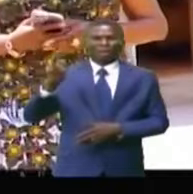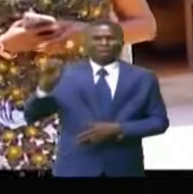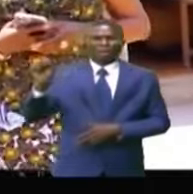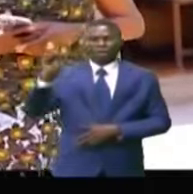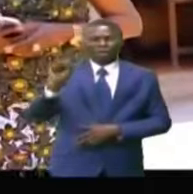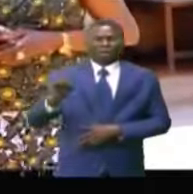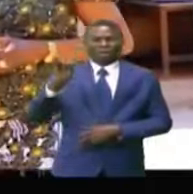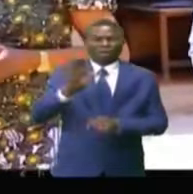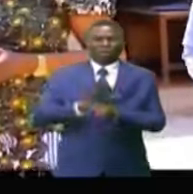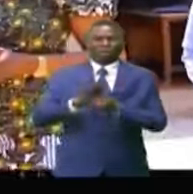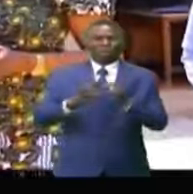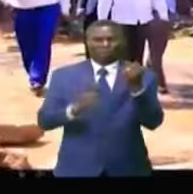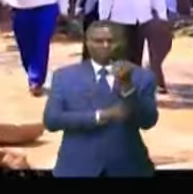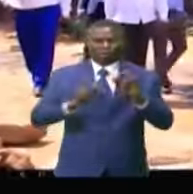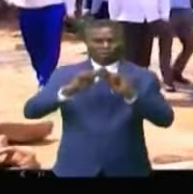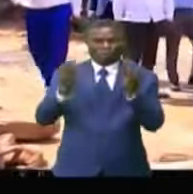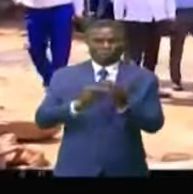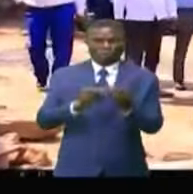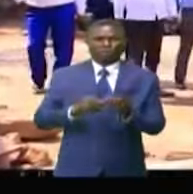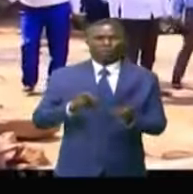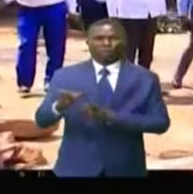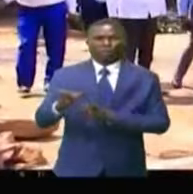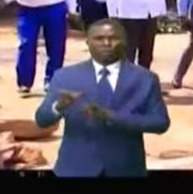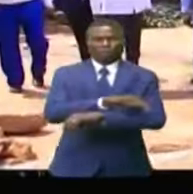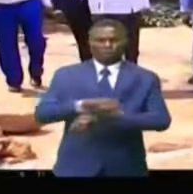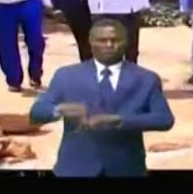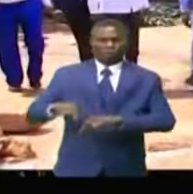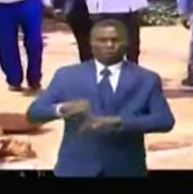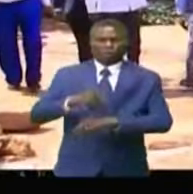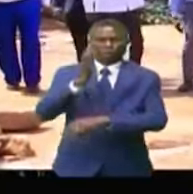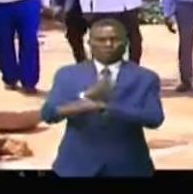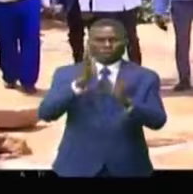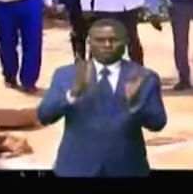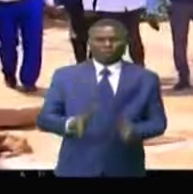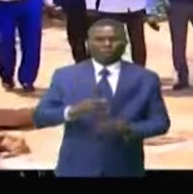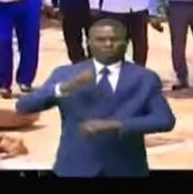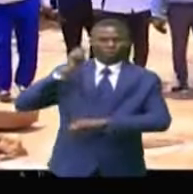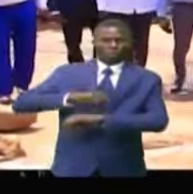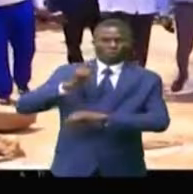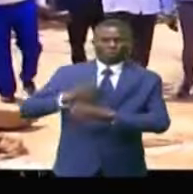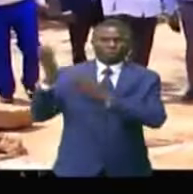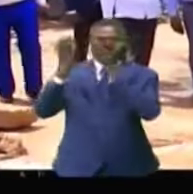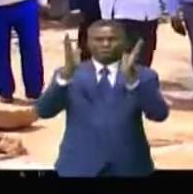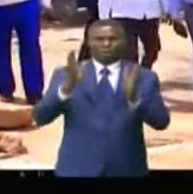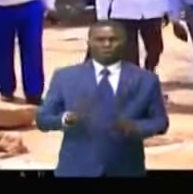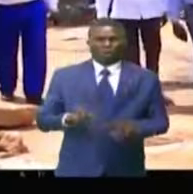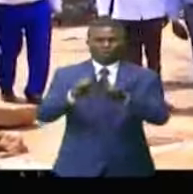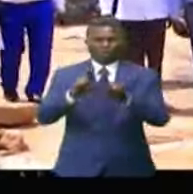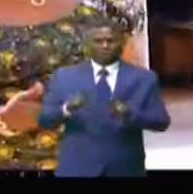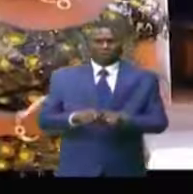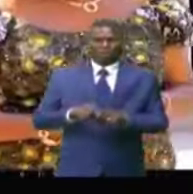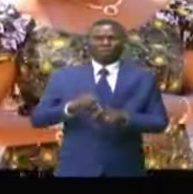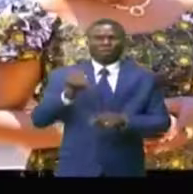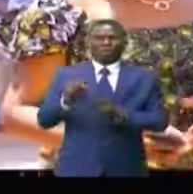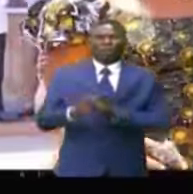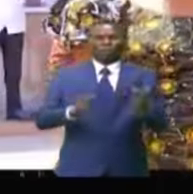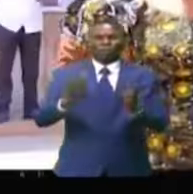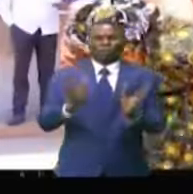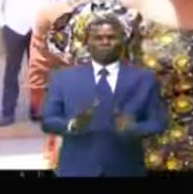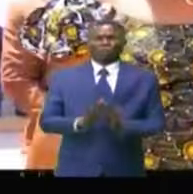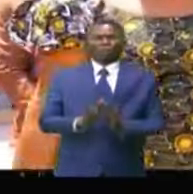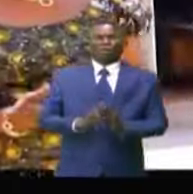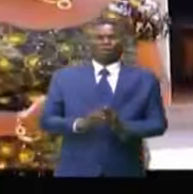forte délégation composée de son directeur de cabinet, des conseillers juridiques et commerciaux, ainsi que du directeur région